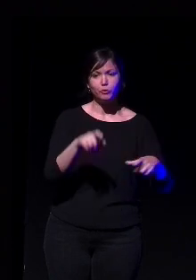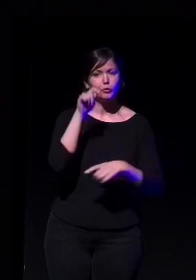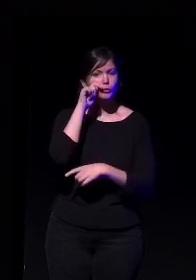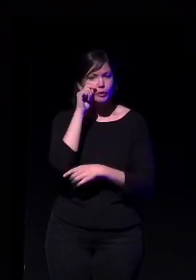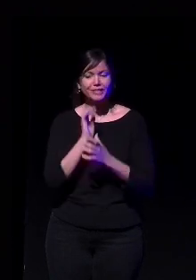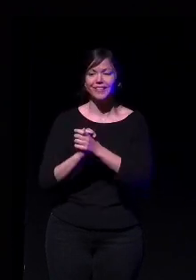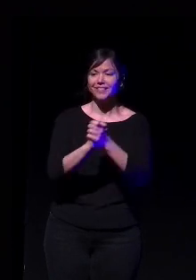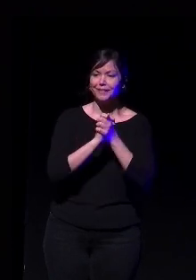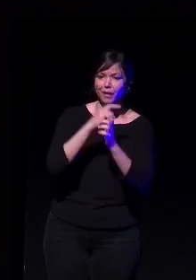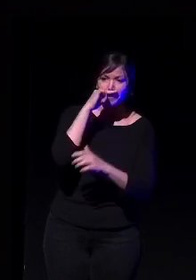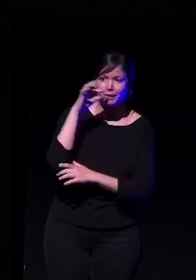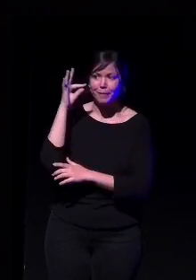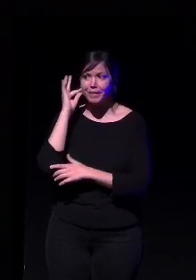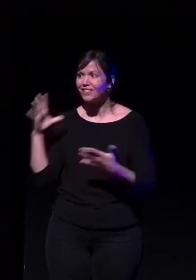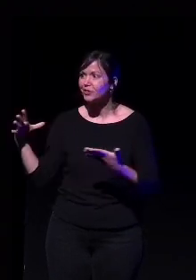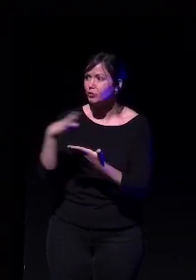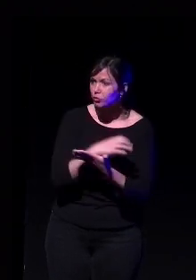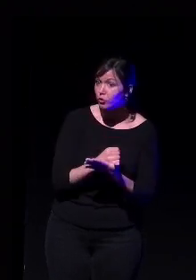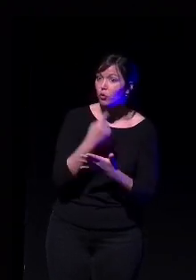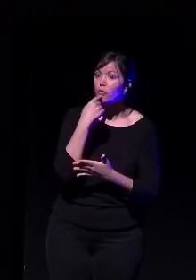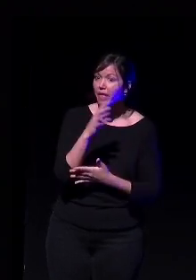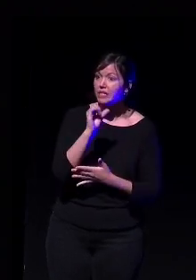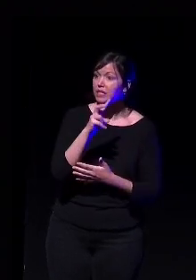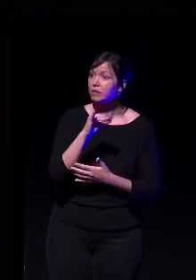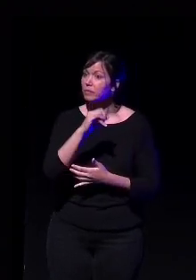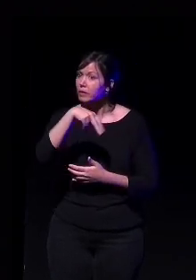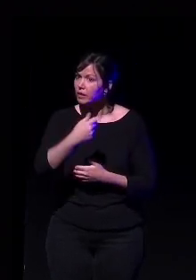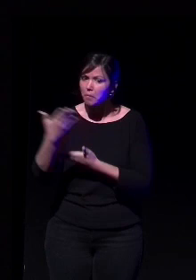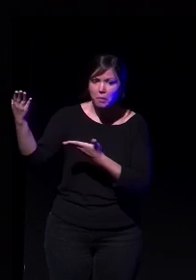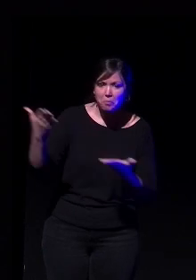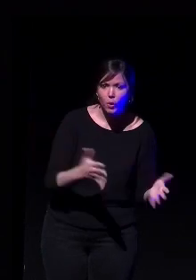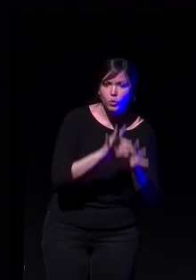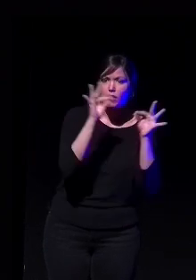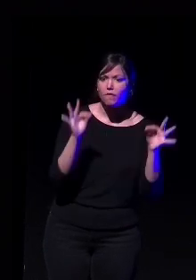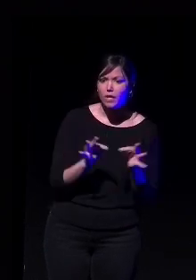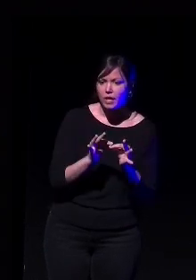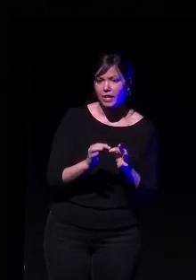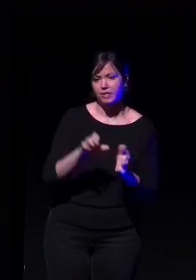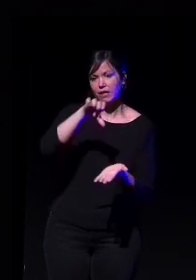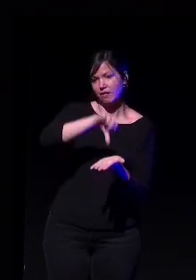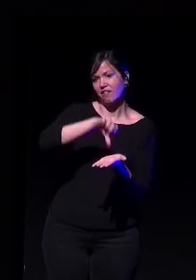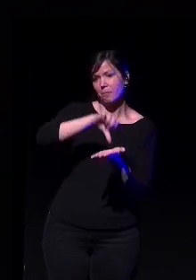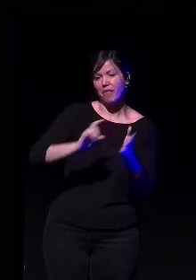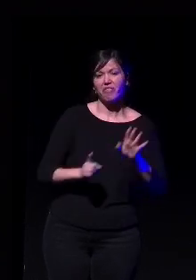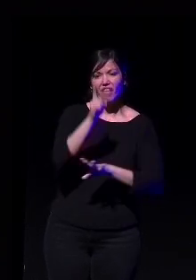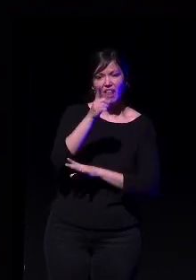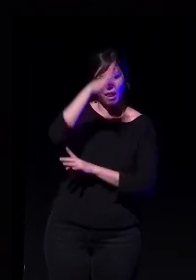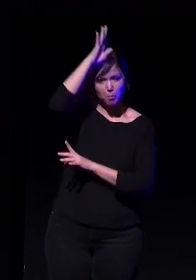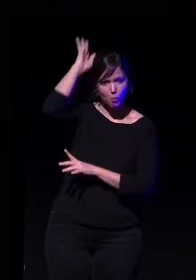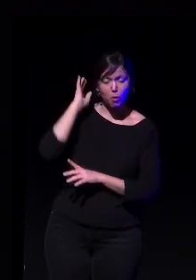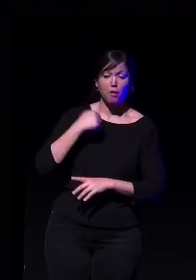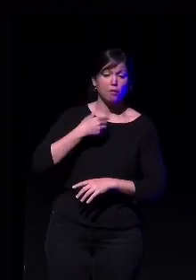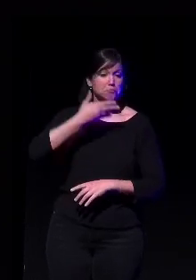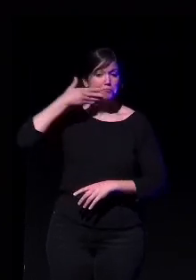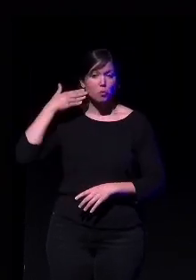Amics i amigues tots. Ho deia la Mercè Sivina, benvinguts a Figueres, la capital de l'Alt Empordà. És un honor com a alcalde de la